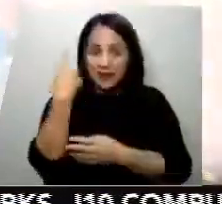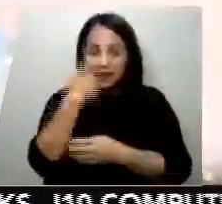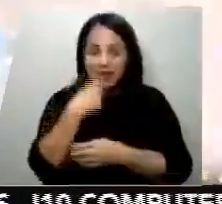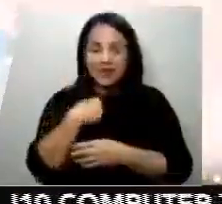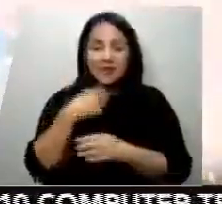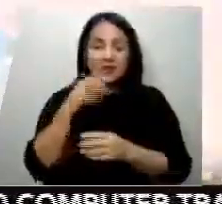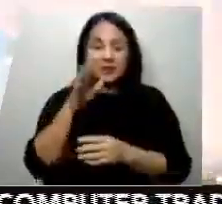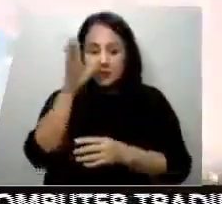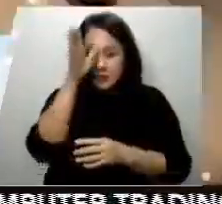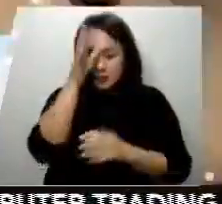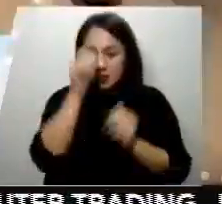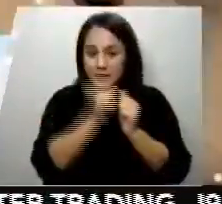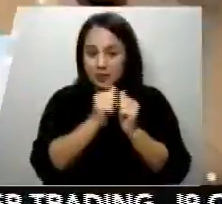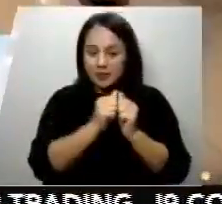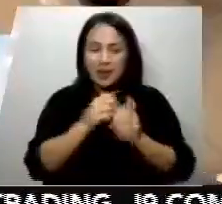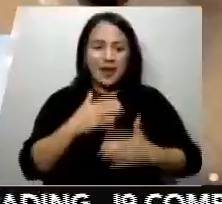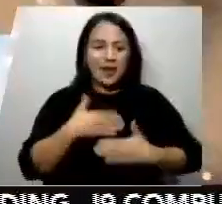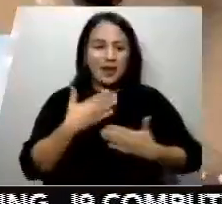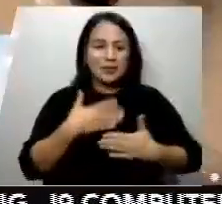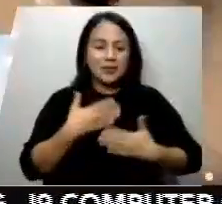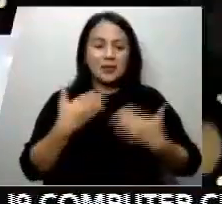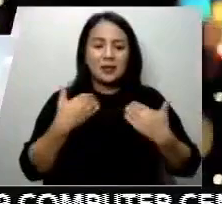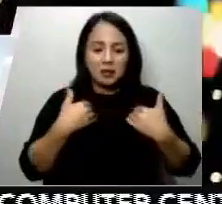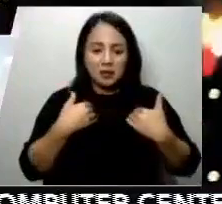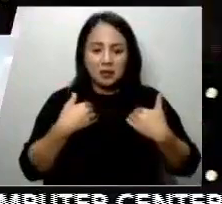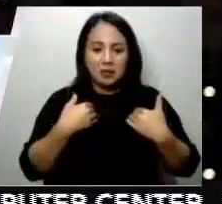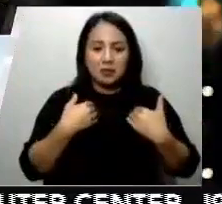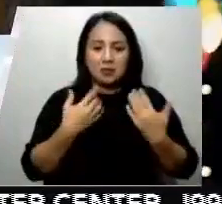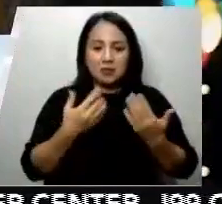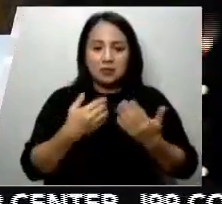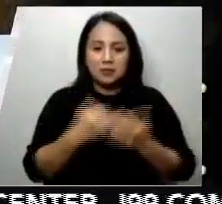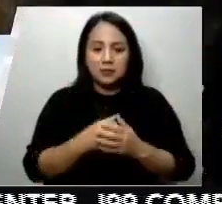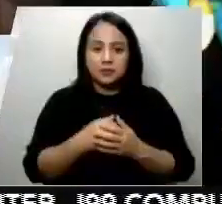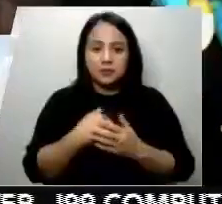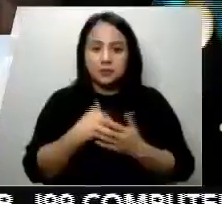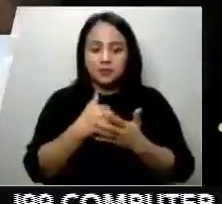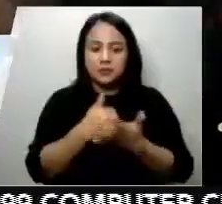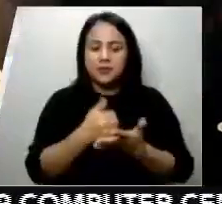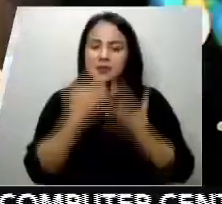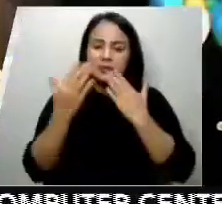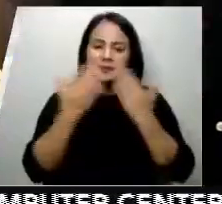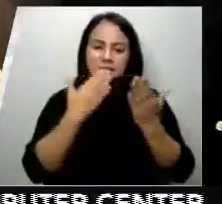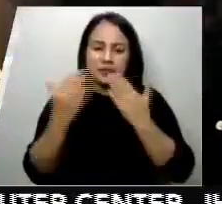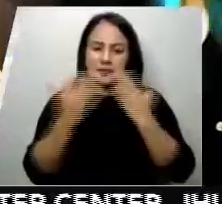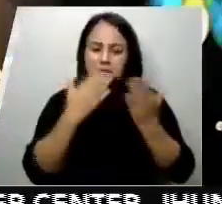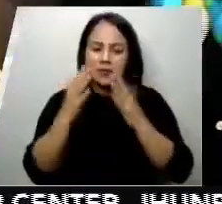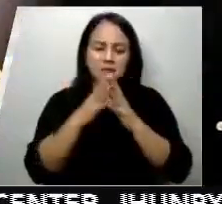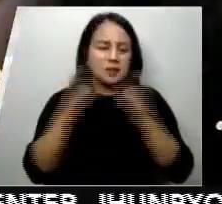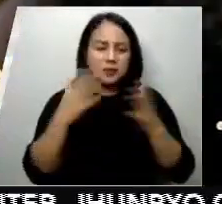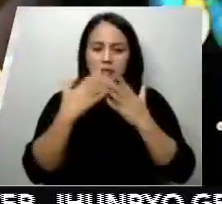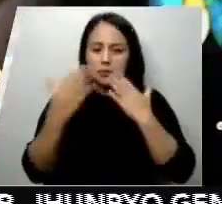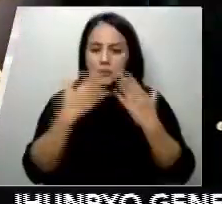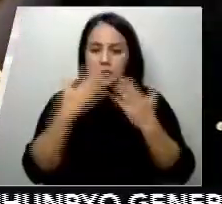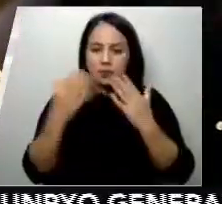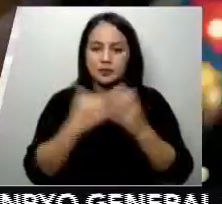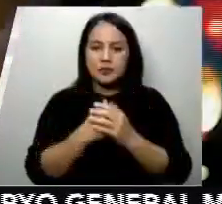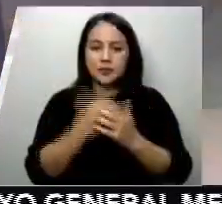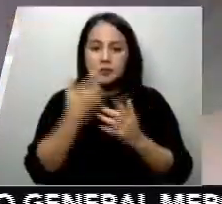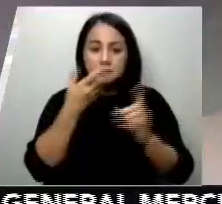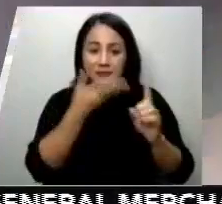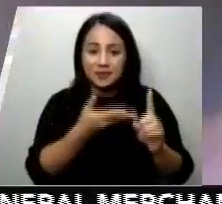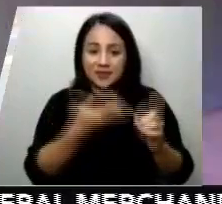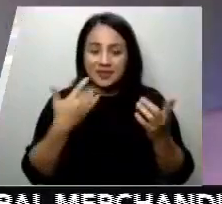ang tuwa ng makabitan ng running blade ang bata. Nagpasalamat to, dakong salamat tayo. Oh, regalo,